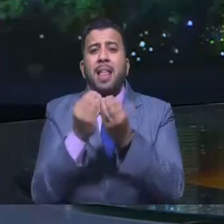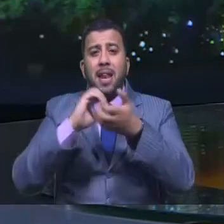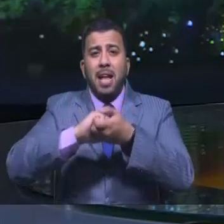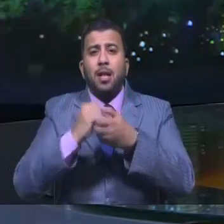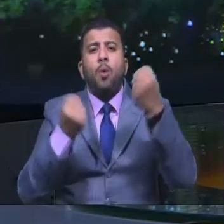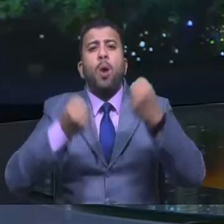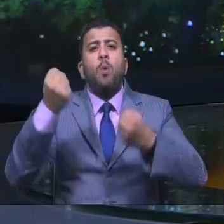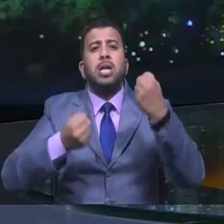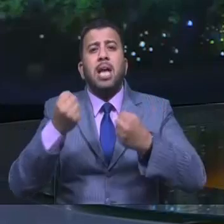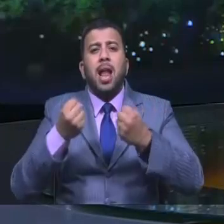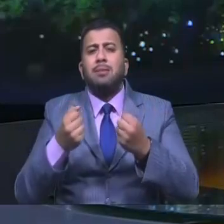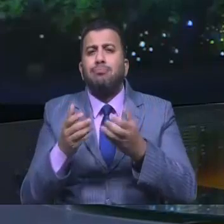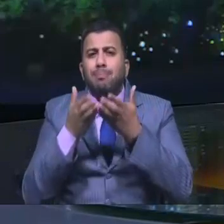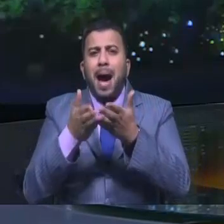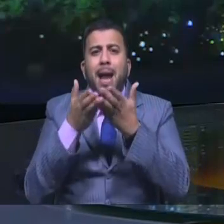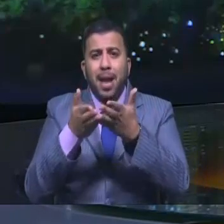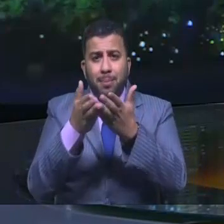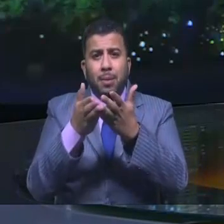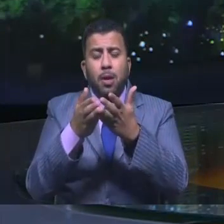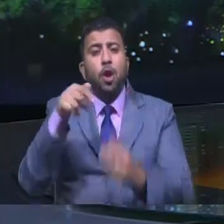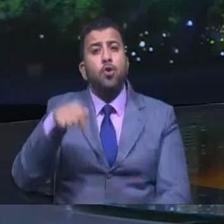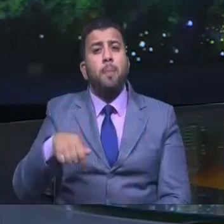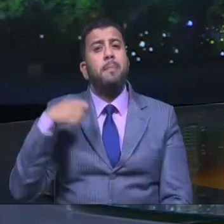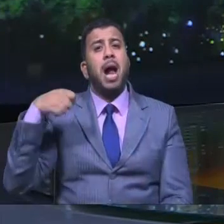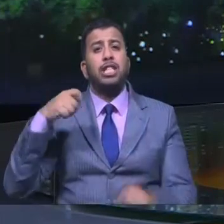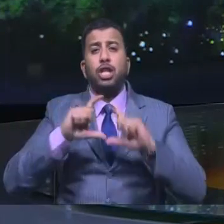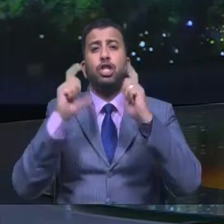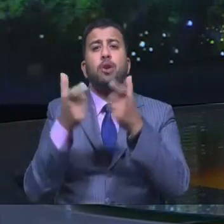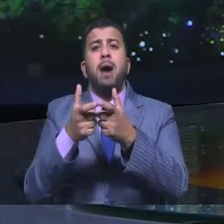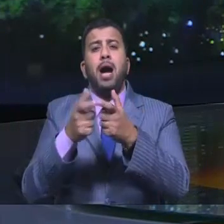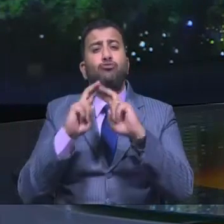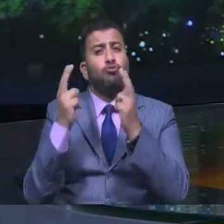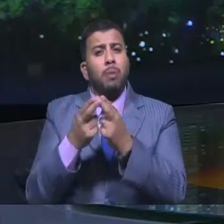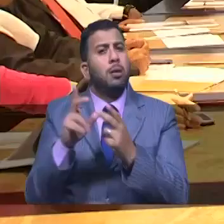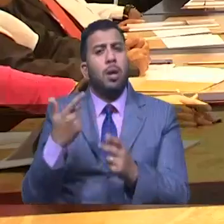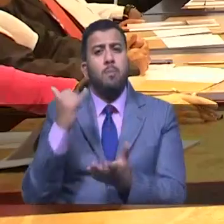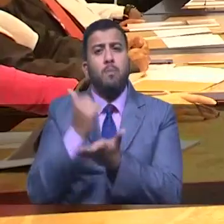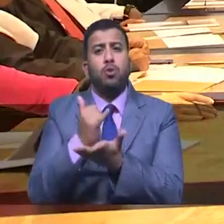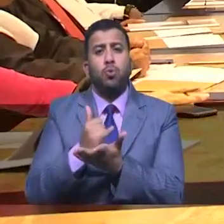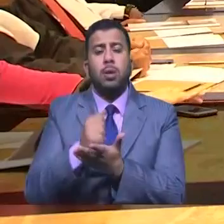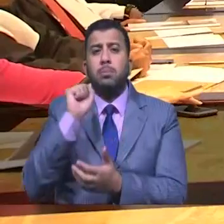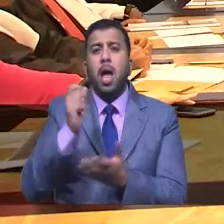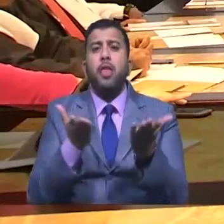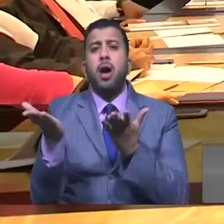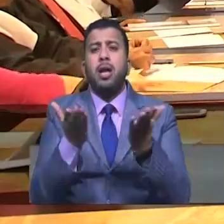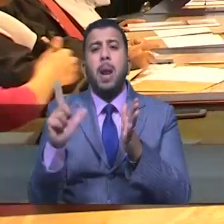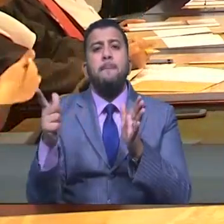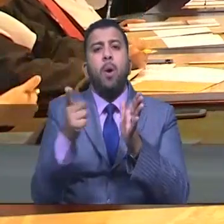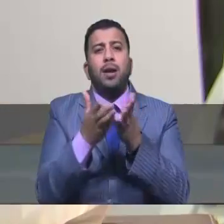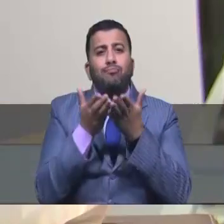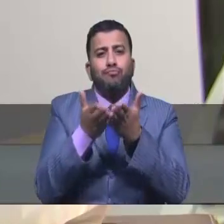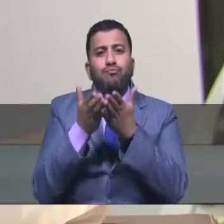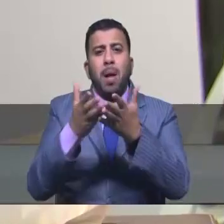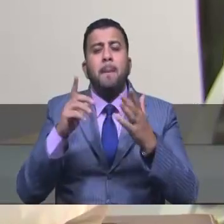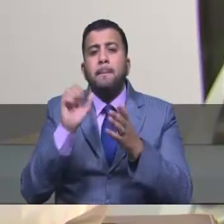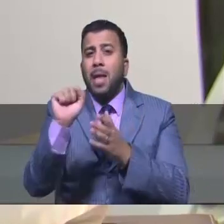الاتحادية للمواصلات البرية والبحرية اليوم ترأس اجتماعا حضره مسؤول سلطات وإدارات الموانئ